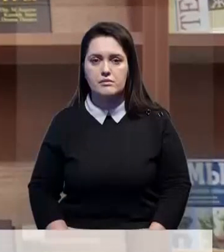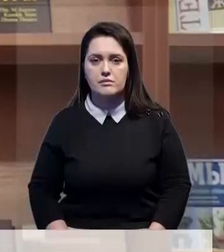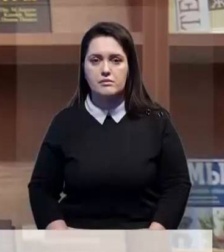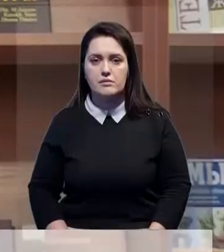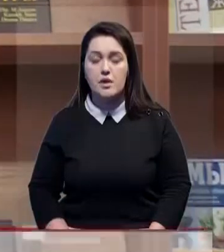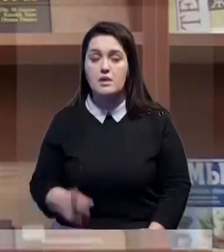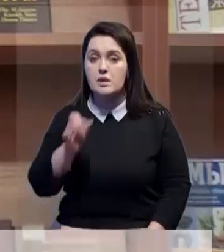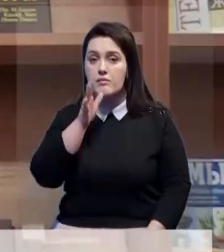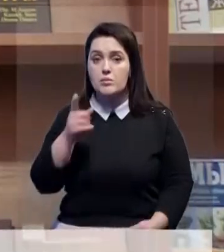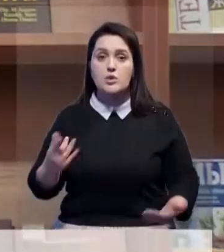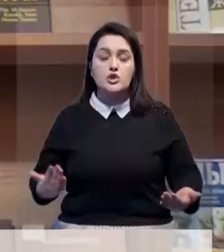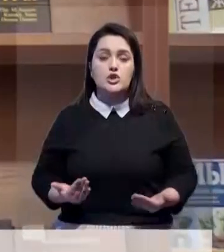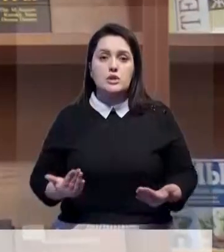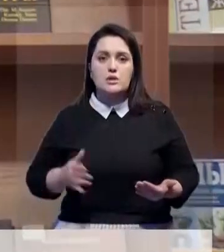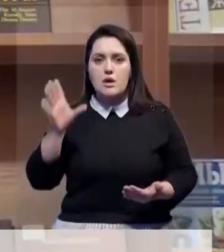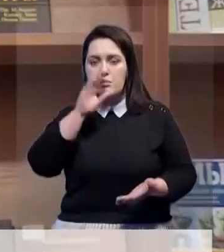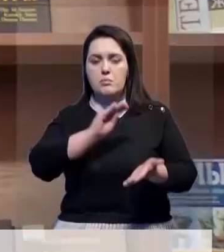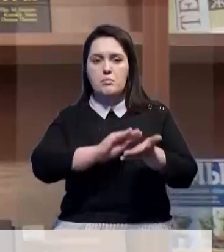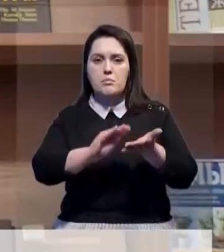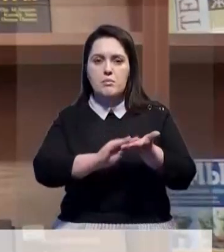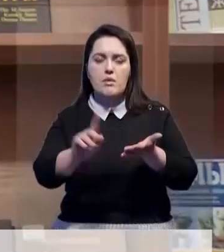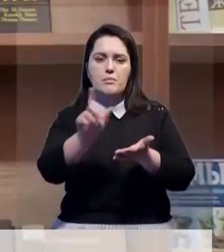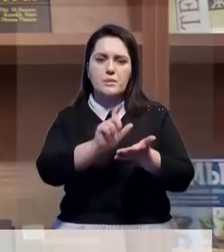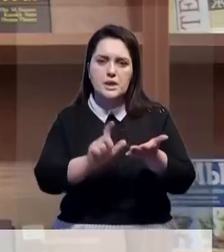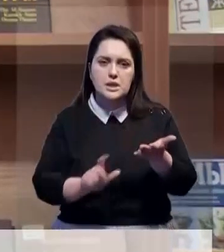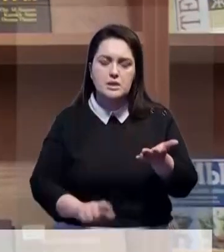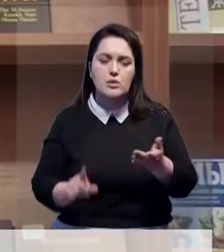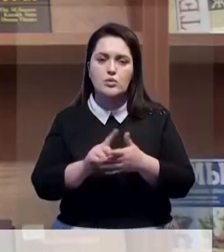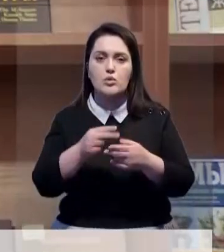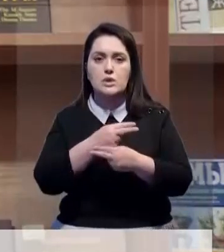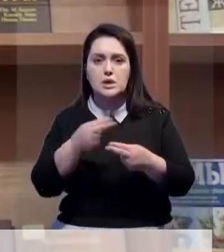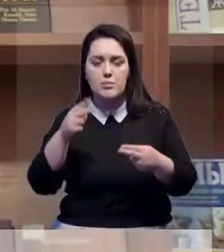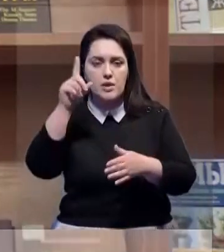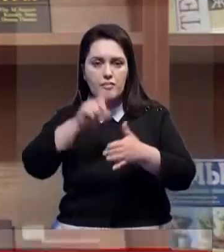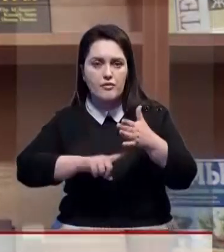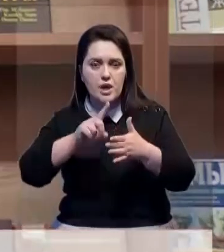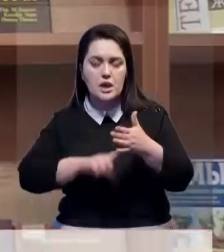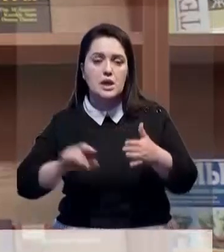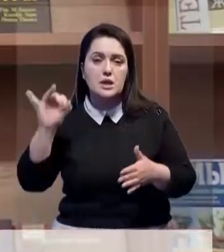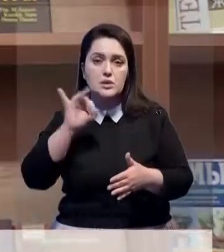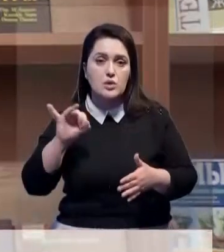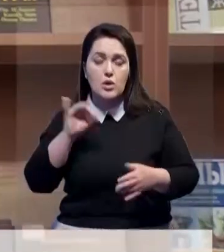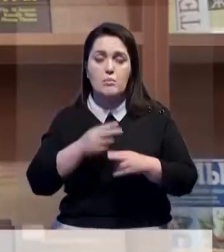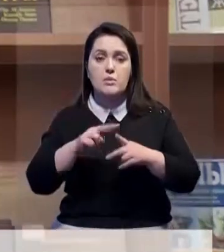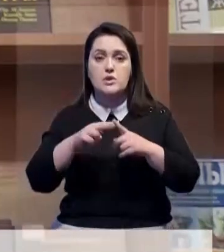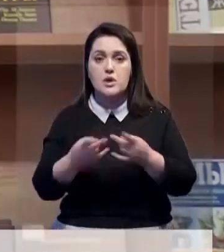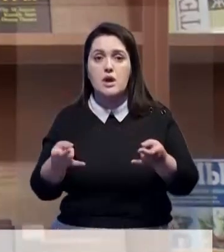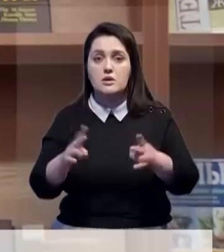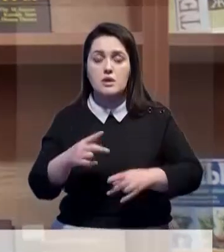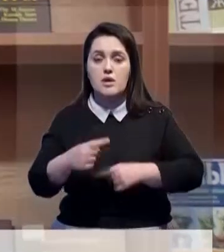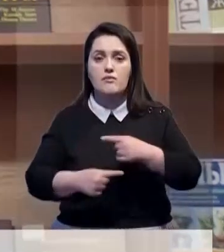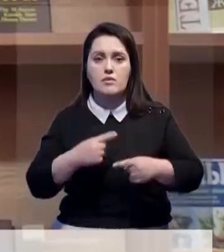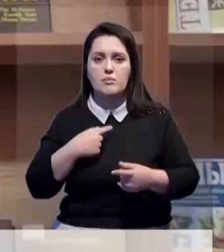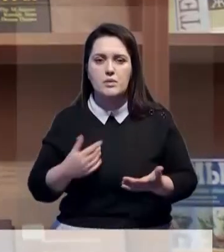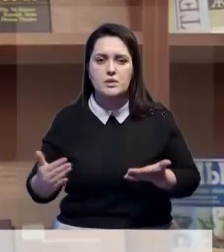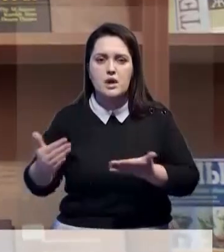За годы жизни он успел написать работы в жанре поэзии, а также затрагивал темы религии и истории. Часть своих работ он оставил нам в наследство. Мы